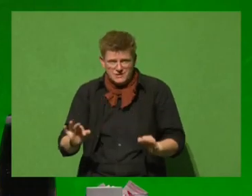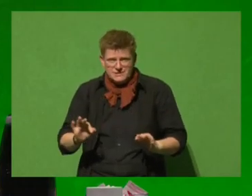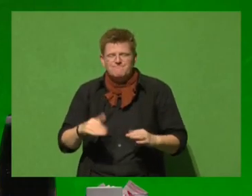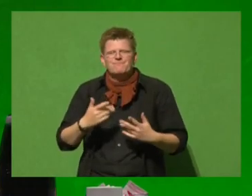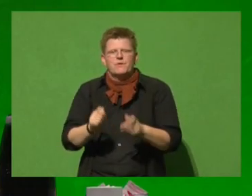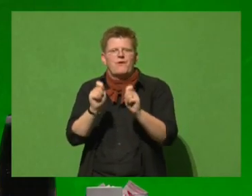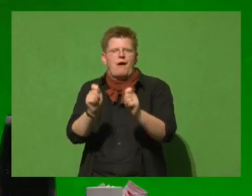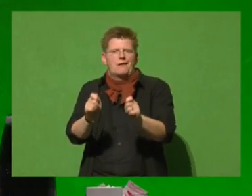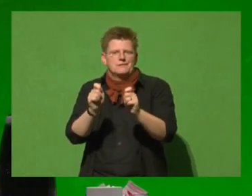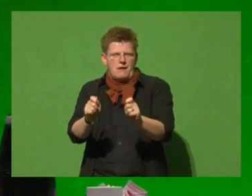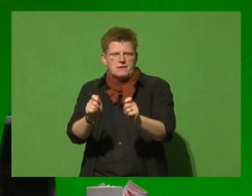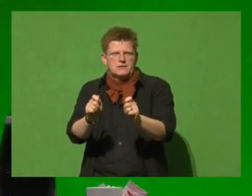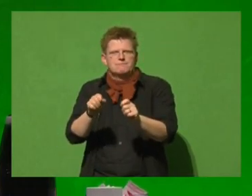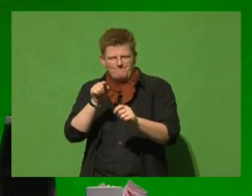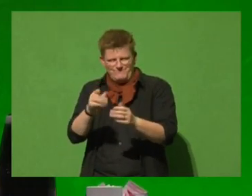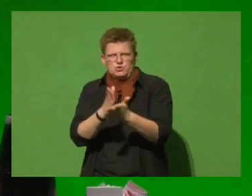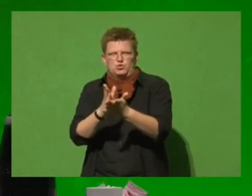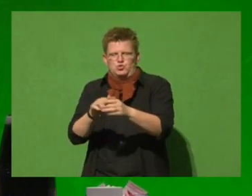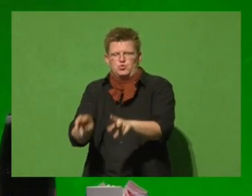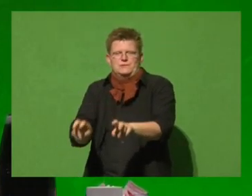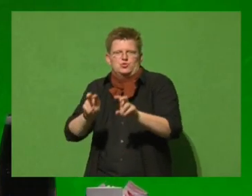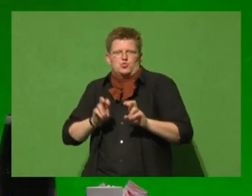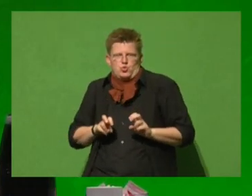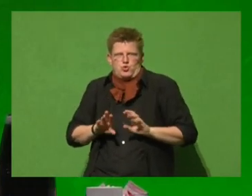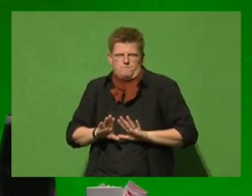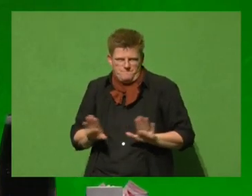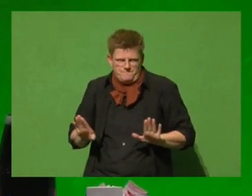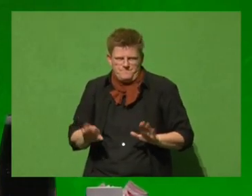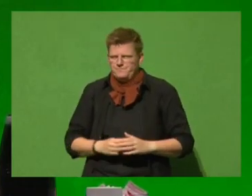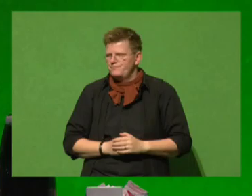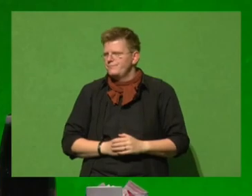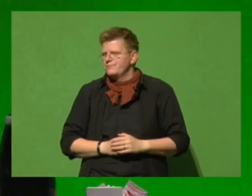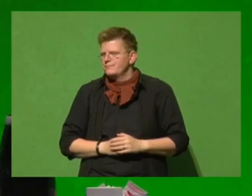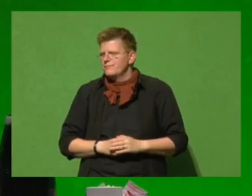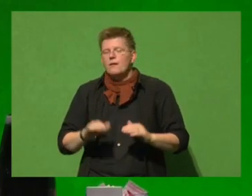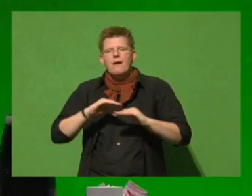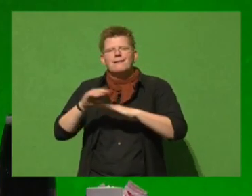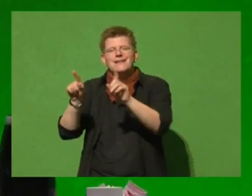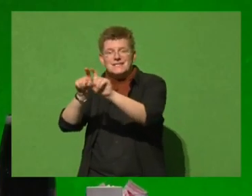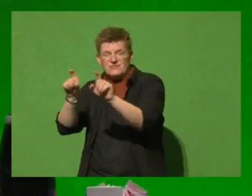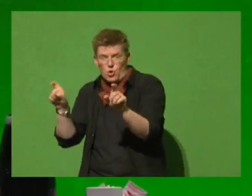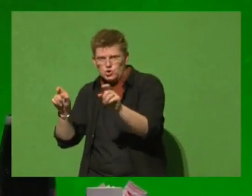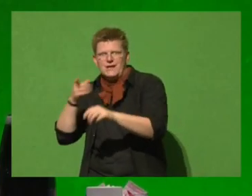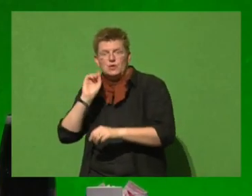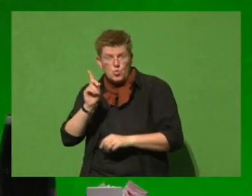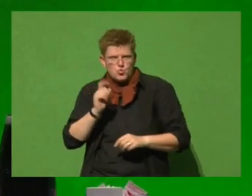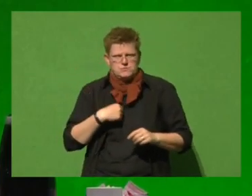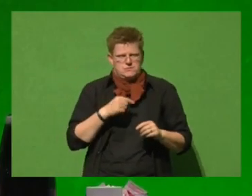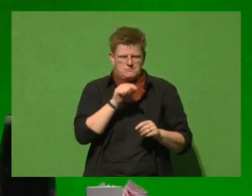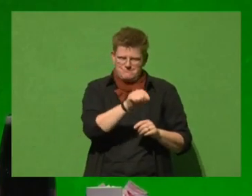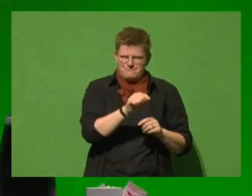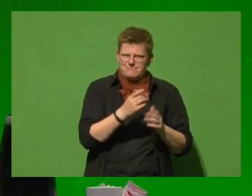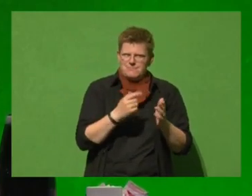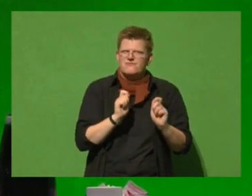ist vom Antragsteller KV Unna zurückgezogen. Die Antragstellerin und der Landesvorstand haben besprochen, dass rund um die Einführung